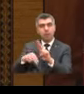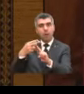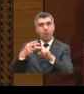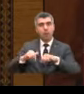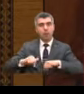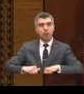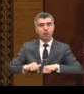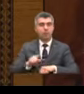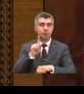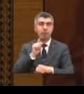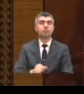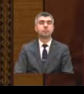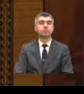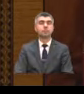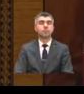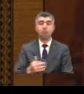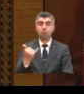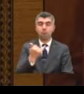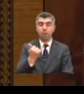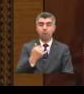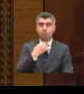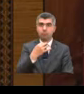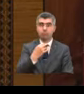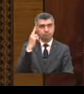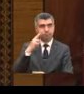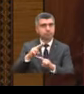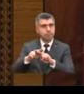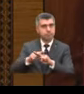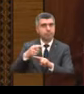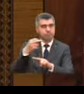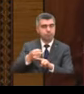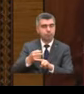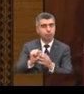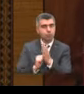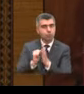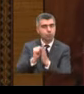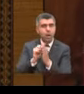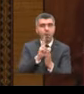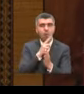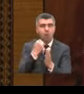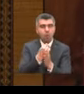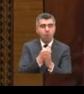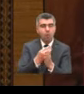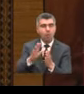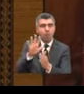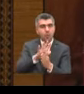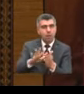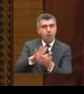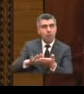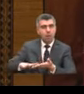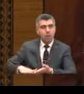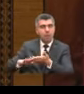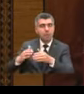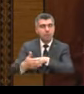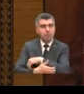الوزيرة. لابد أن نسجل في البداية وبارتياح كبير نجاح الحكومة في التخفيف من تداعيات الجائحة على الفئة